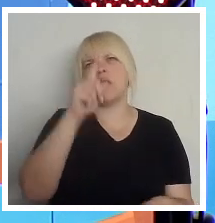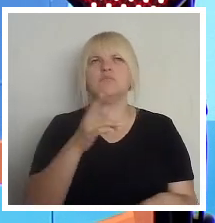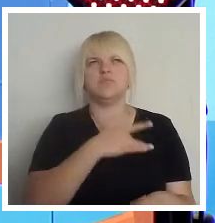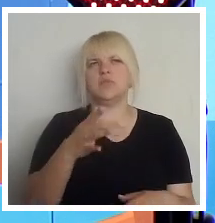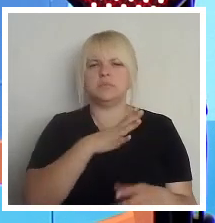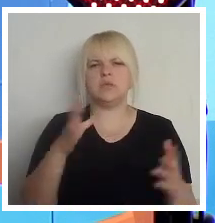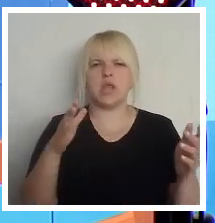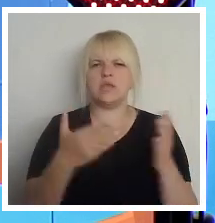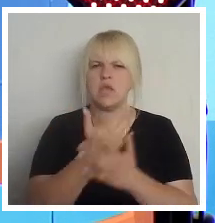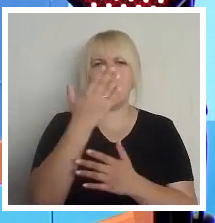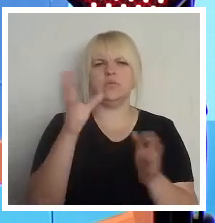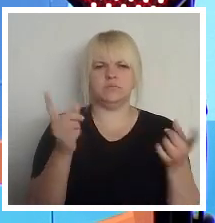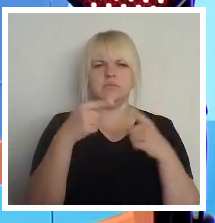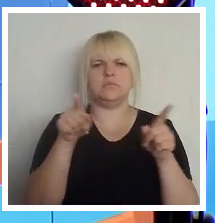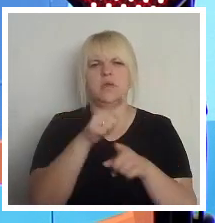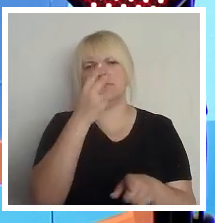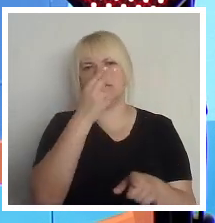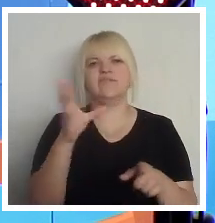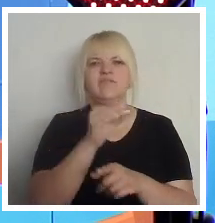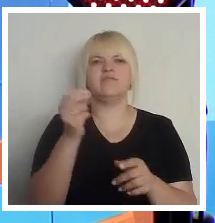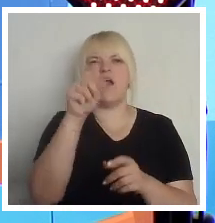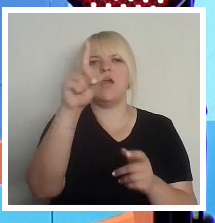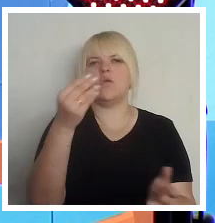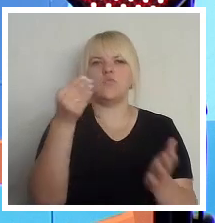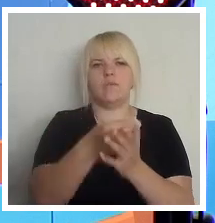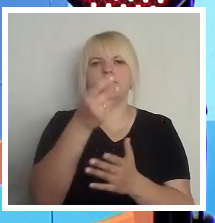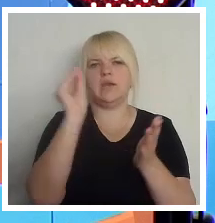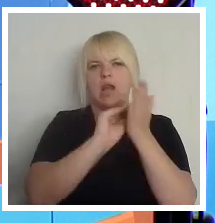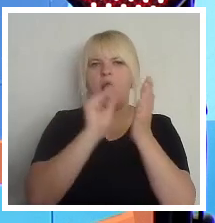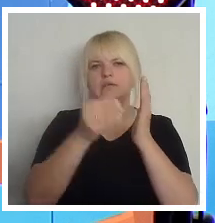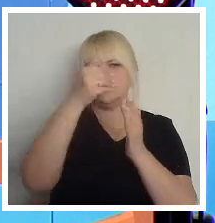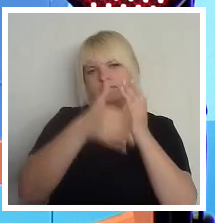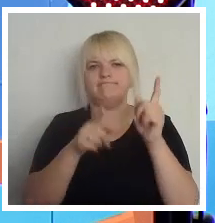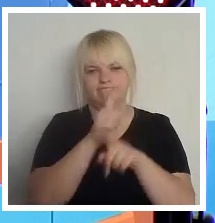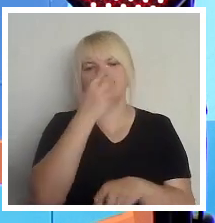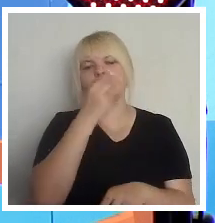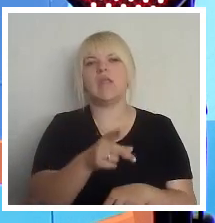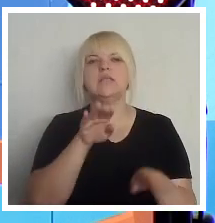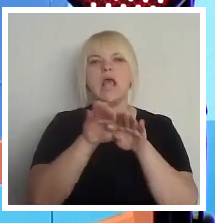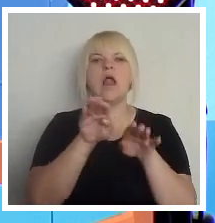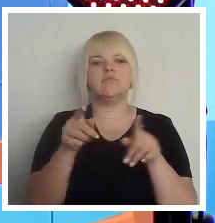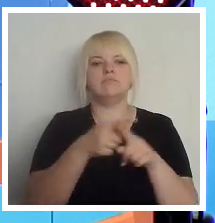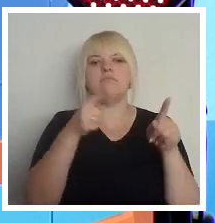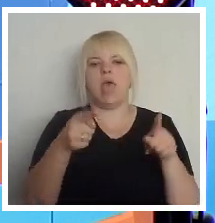visu laiku. Mēs arī redzam šos pirktākos rakstus nu,